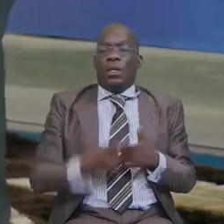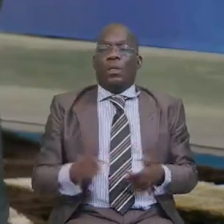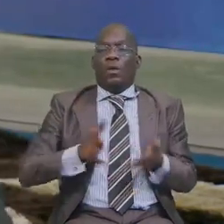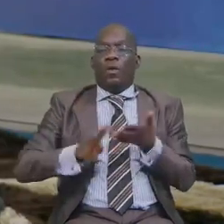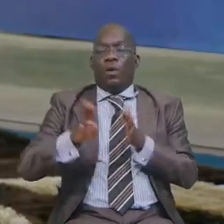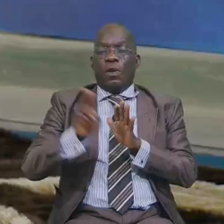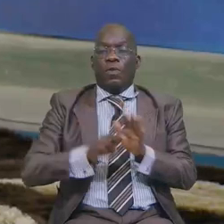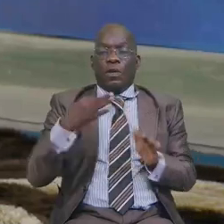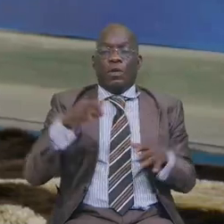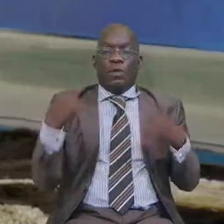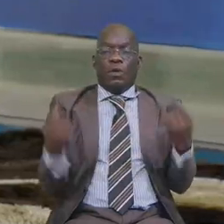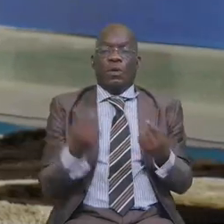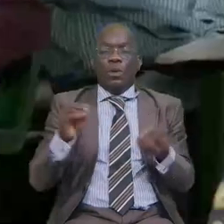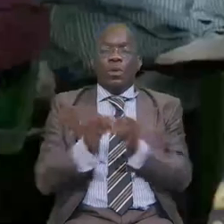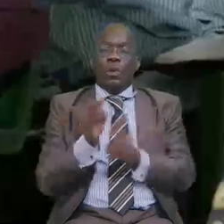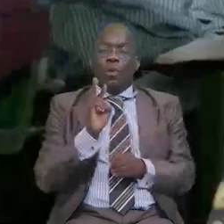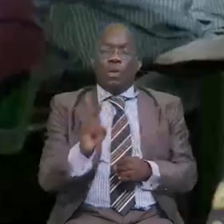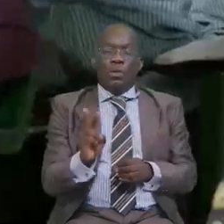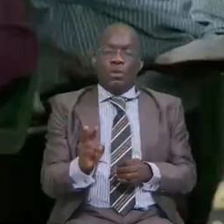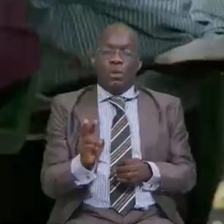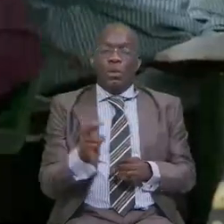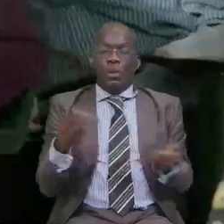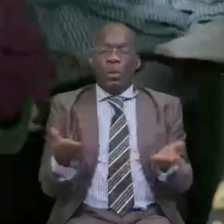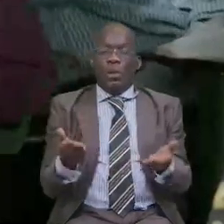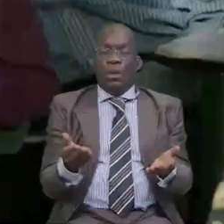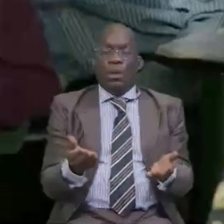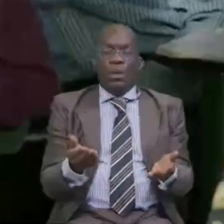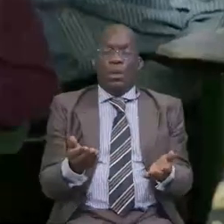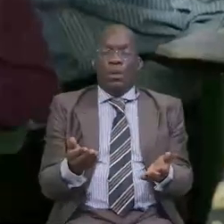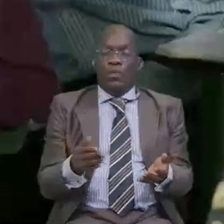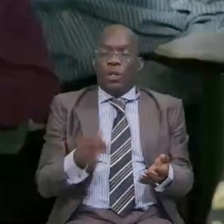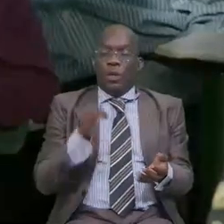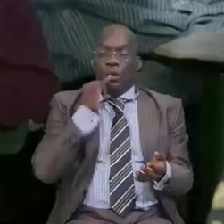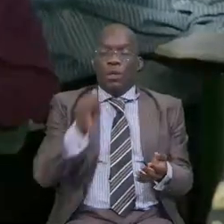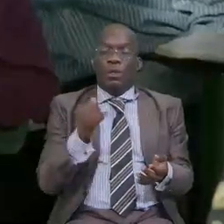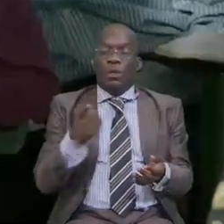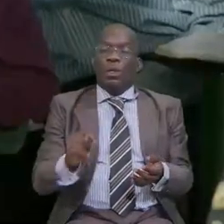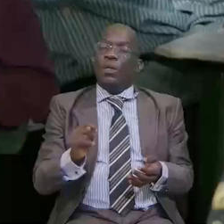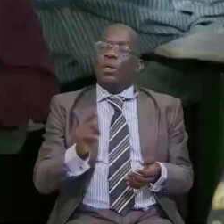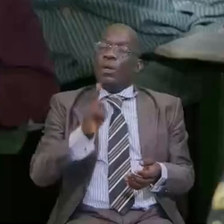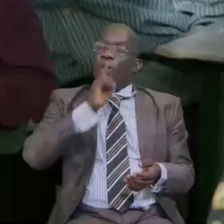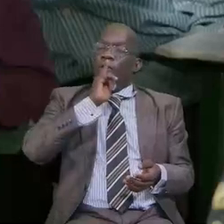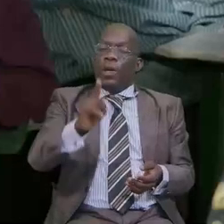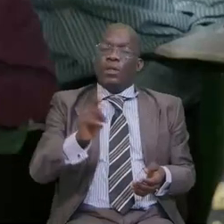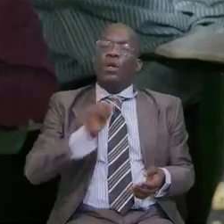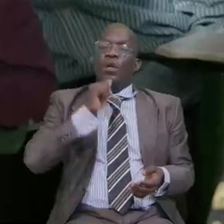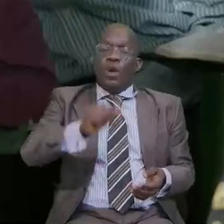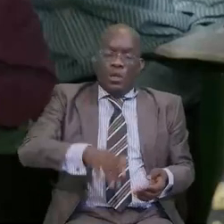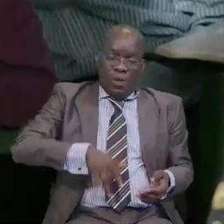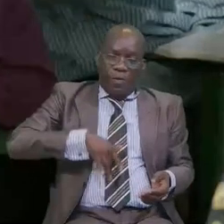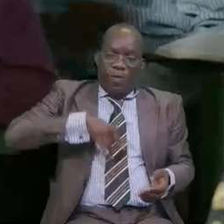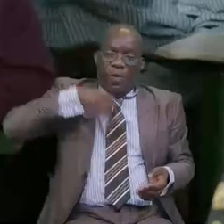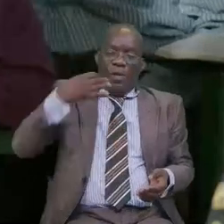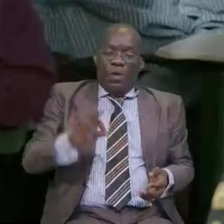péchés. Deuxième élément maintenant, le fait et non le sentiment de la